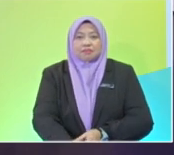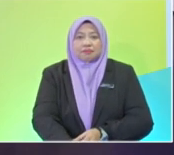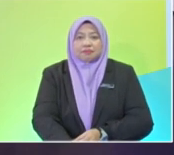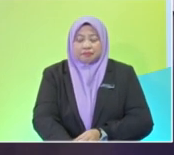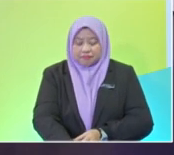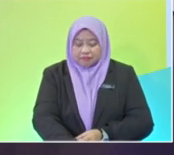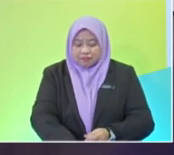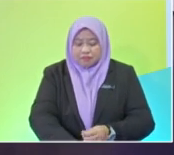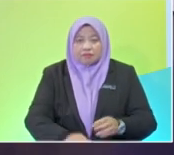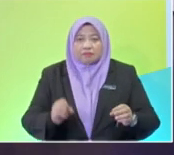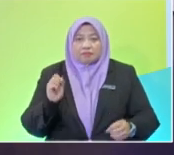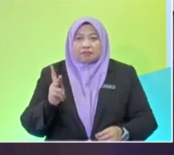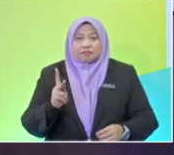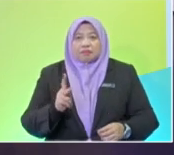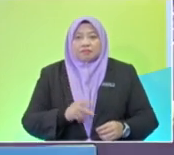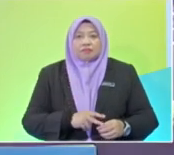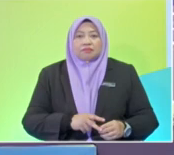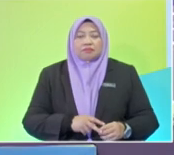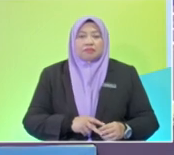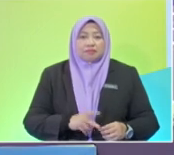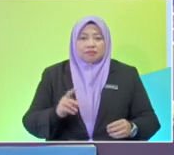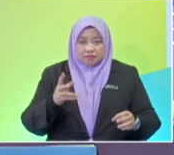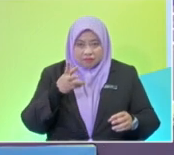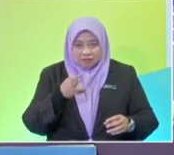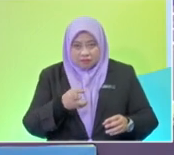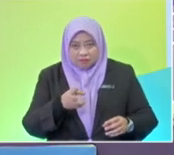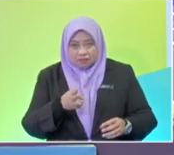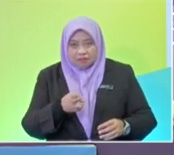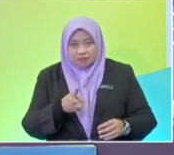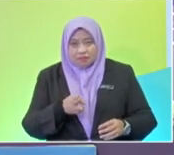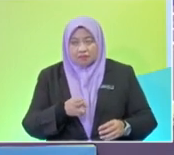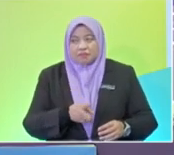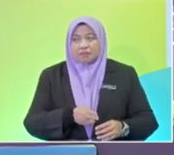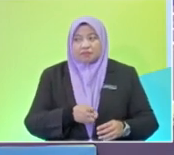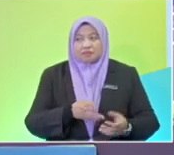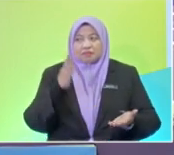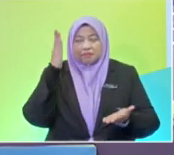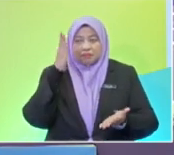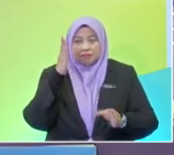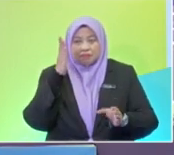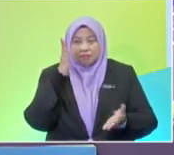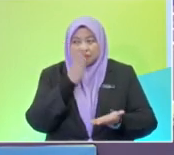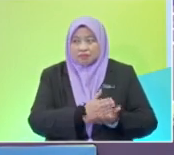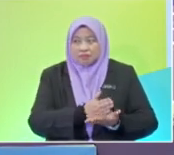kita bisa yang di pintu satu depan